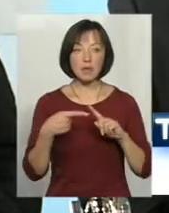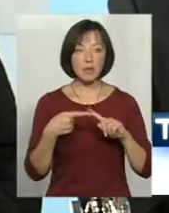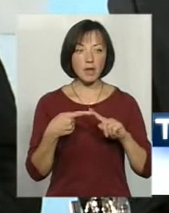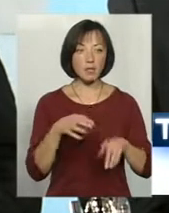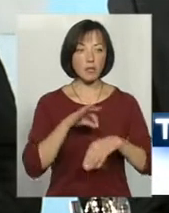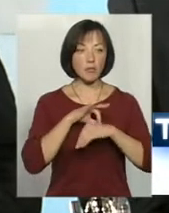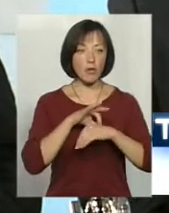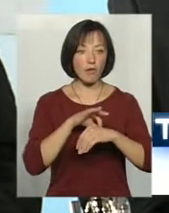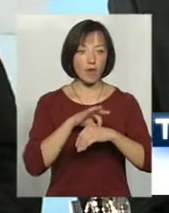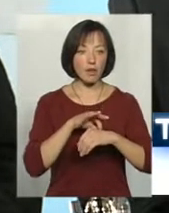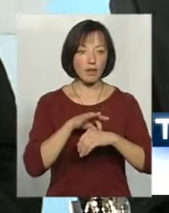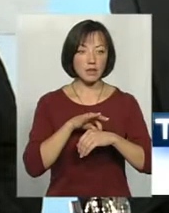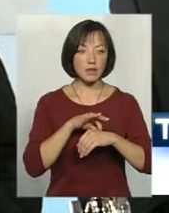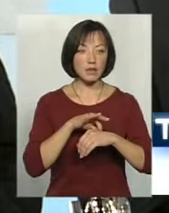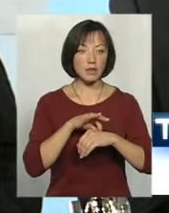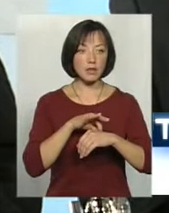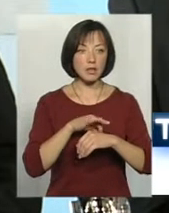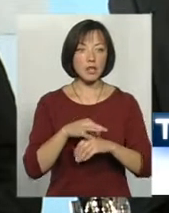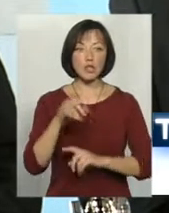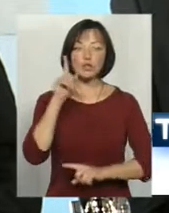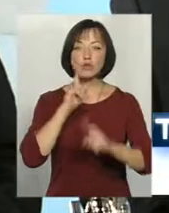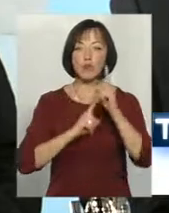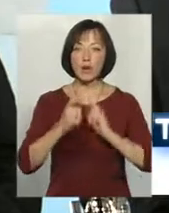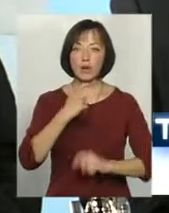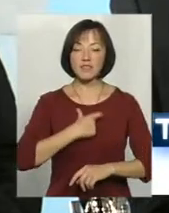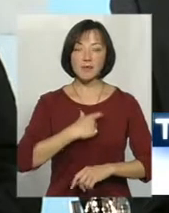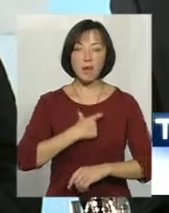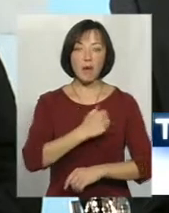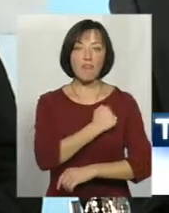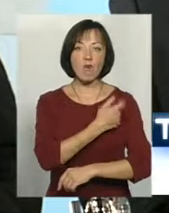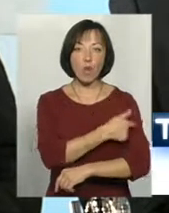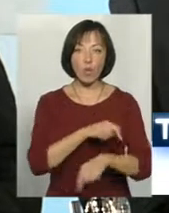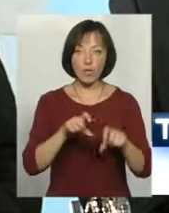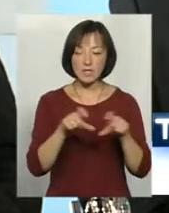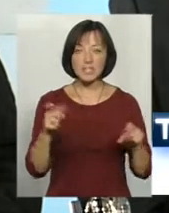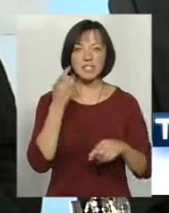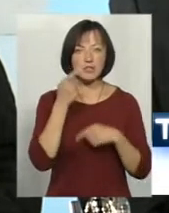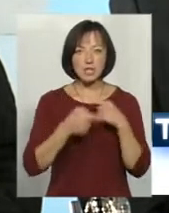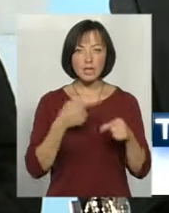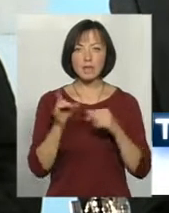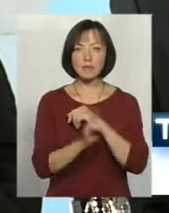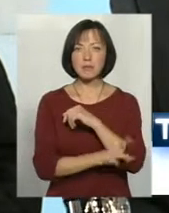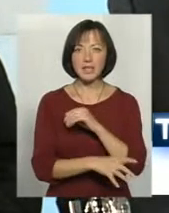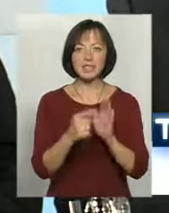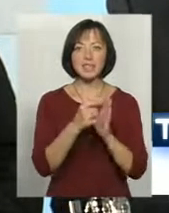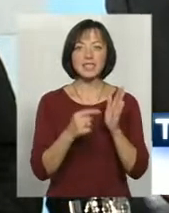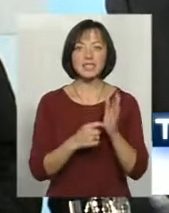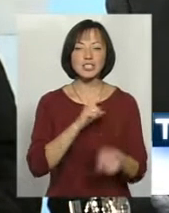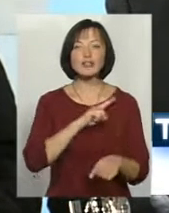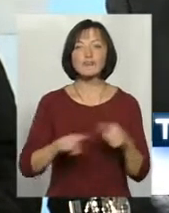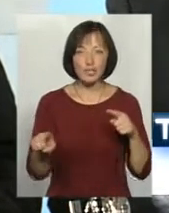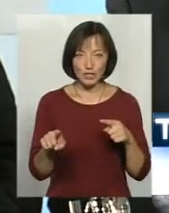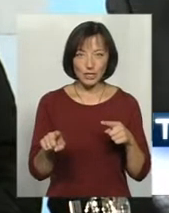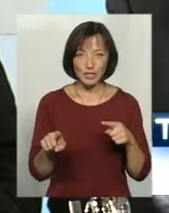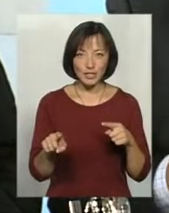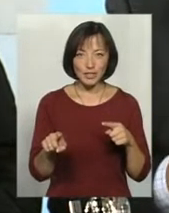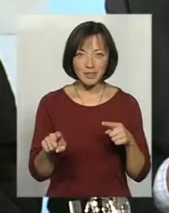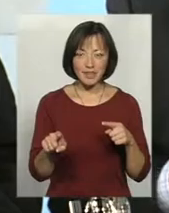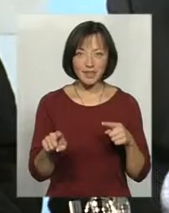провели збори в себе в госпіталі. Ну, зазвичай бідний ділиться швидше, і, скажімо,